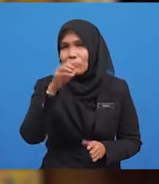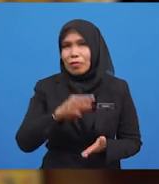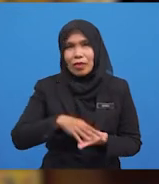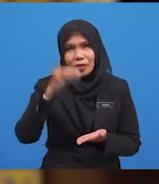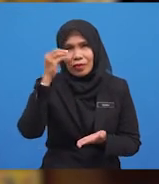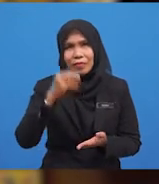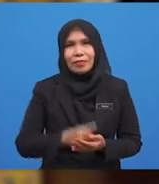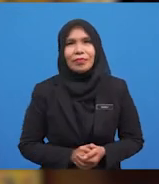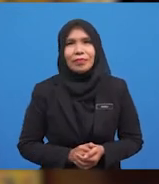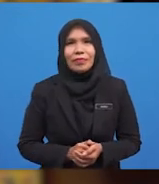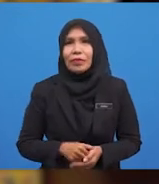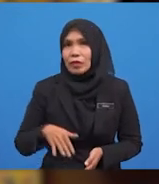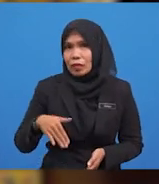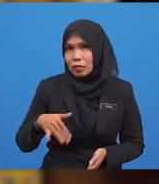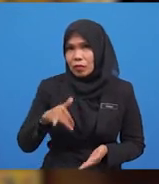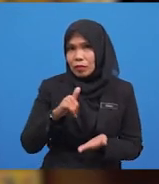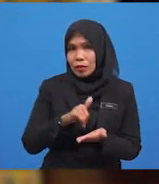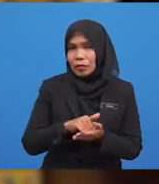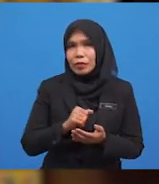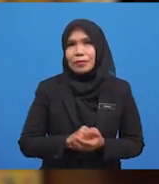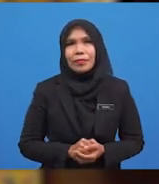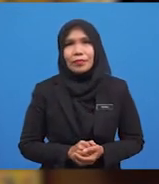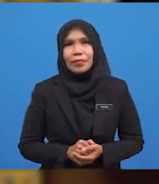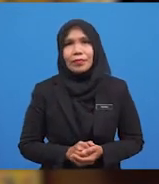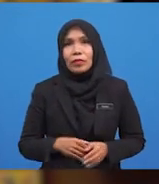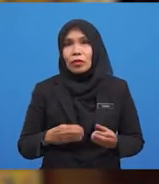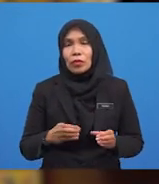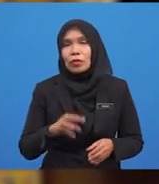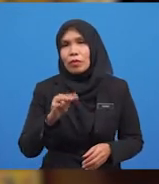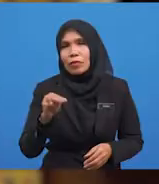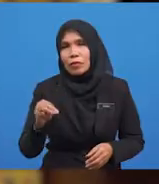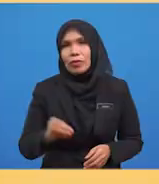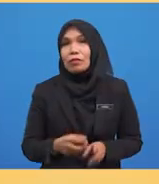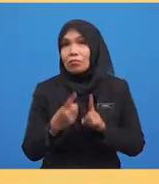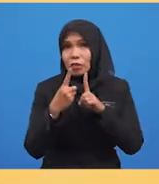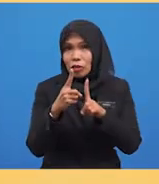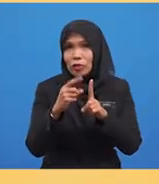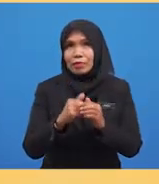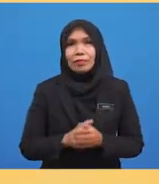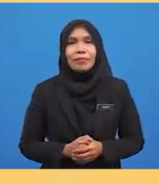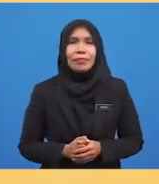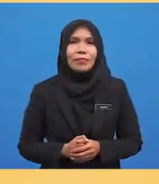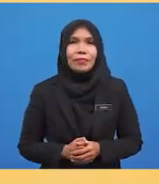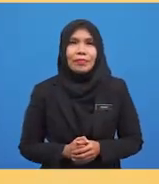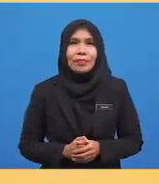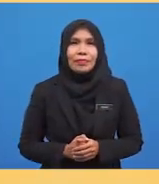ini. Tapi sebelum itu, cuba murid-murid jawab soalan pemukuhan ini dahulu.